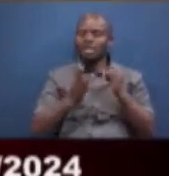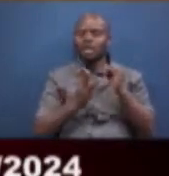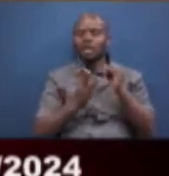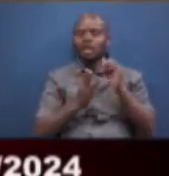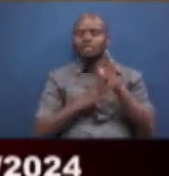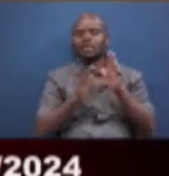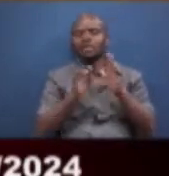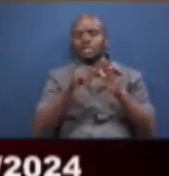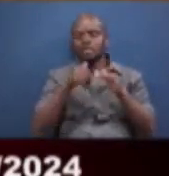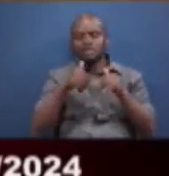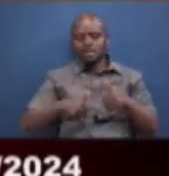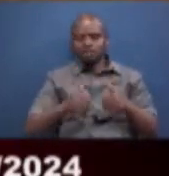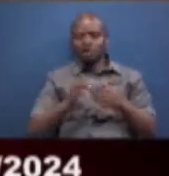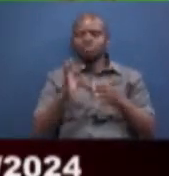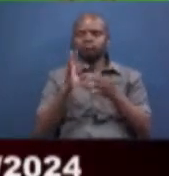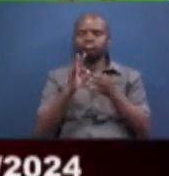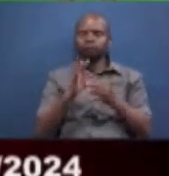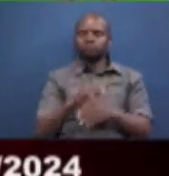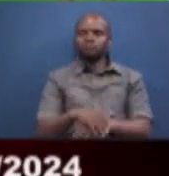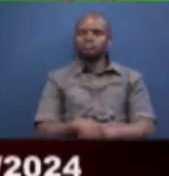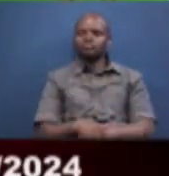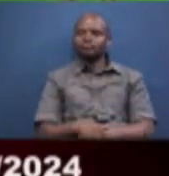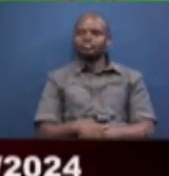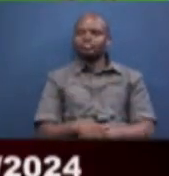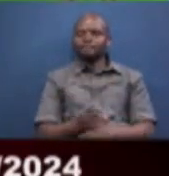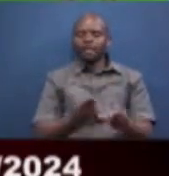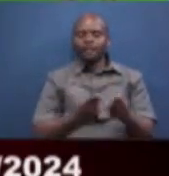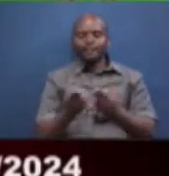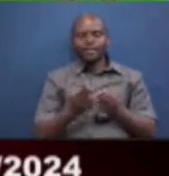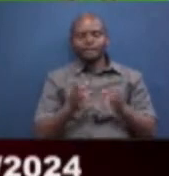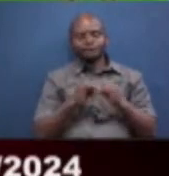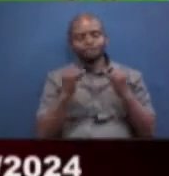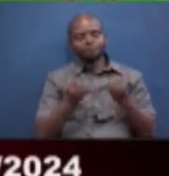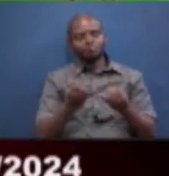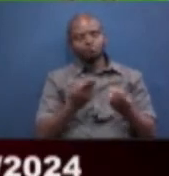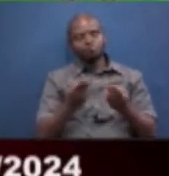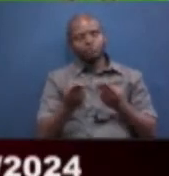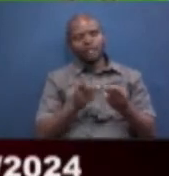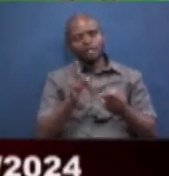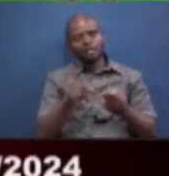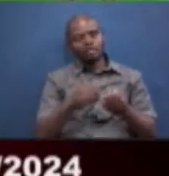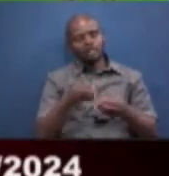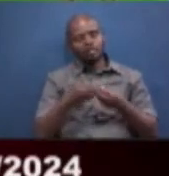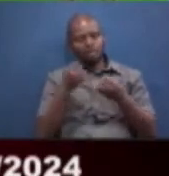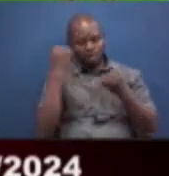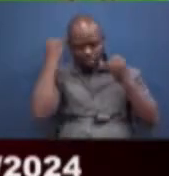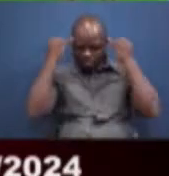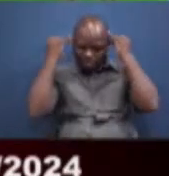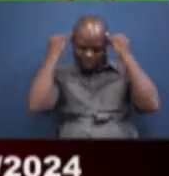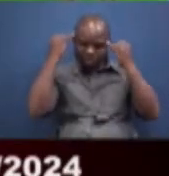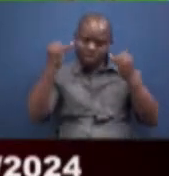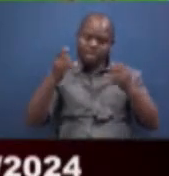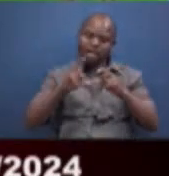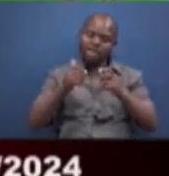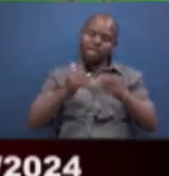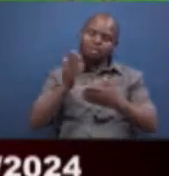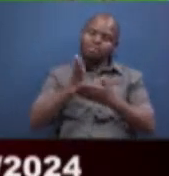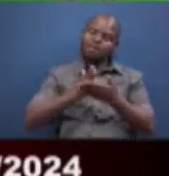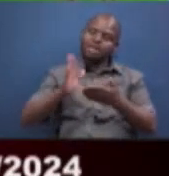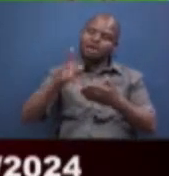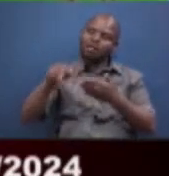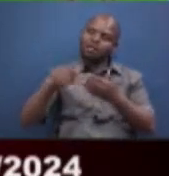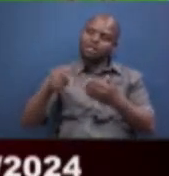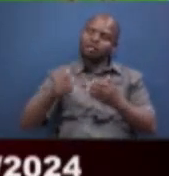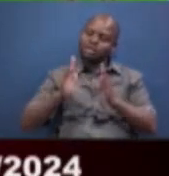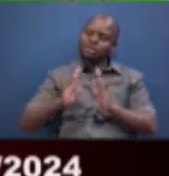80 zinatarajiwa kushiriki. Na taasisi hizi pia zitakuwa zinatoa ushauri, lakini baadhi yao